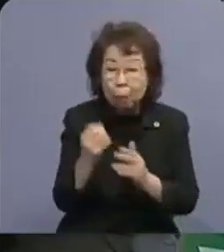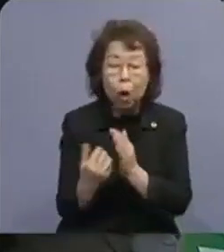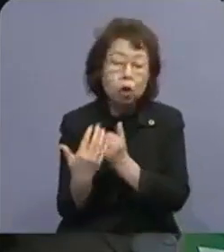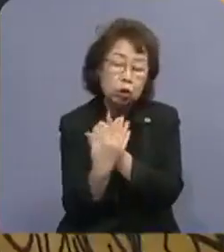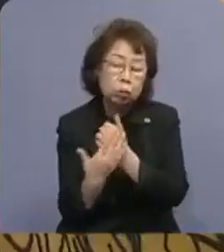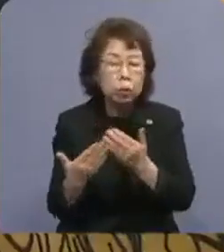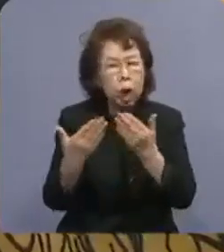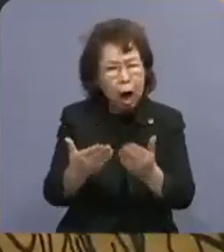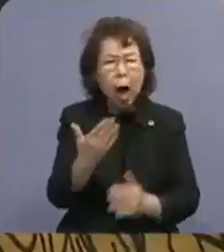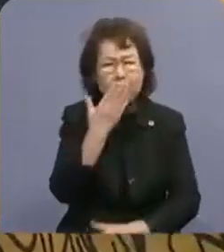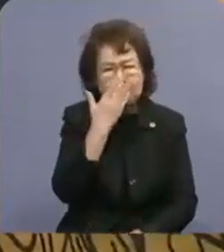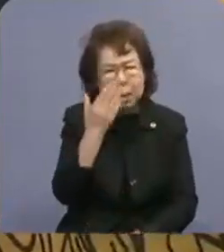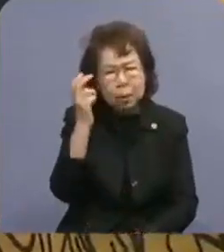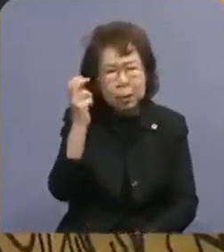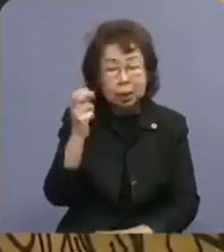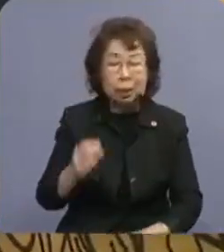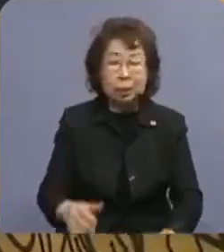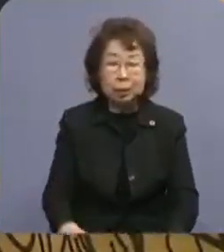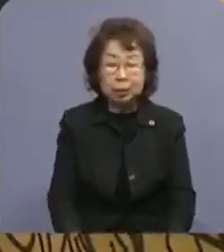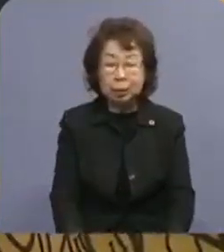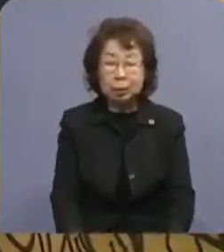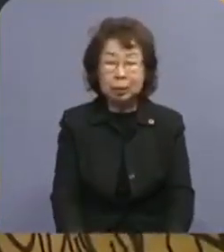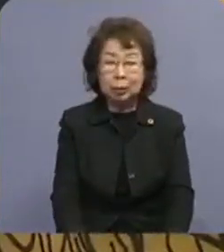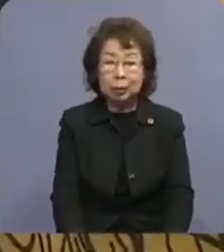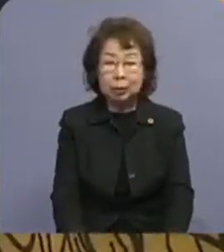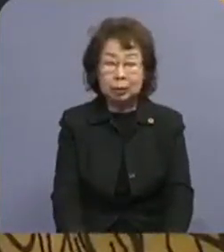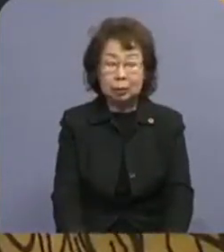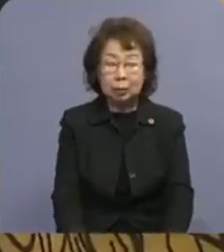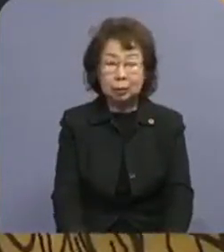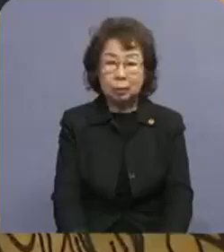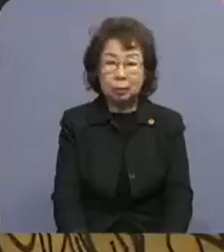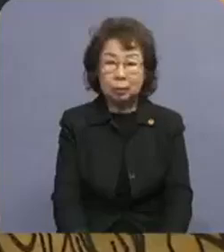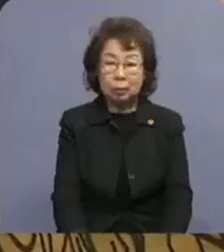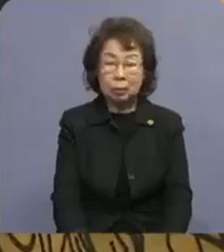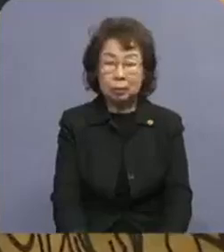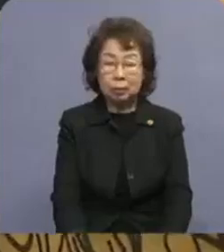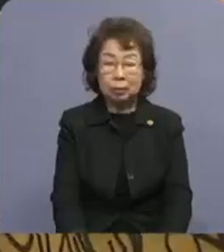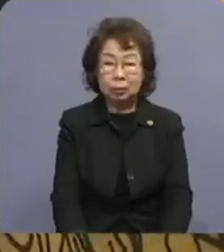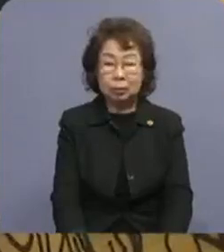인센티브도 부여할 예정입니다 KBS 뉴스 최재훈입니다